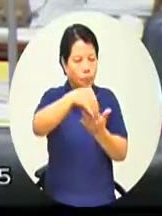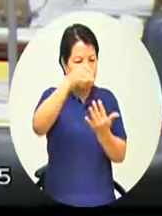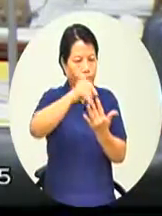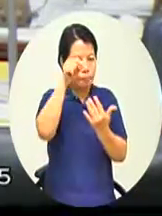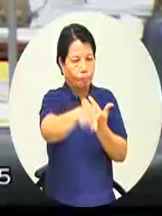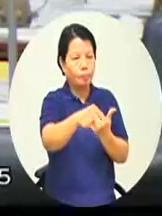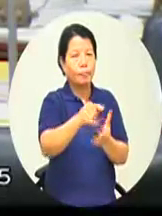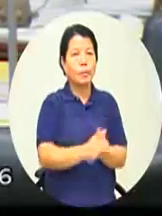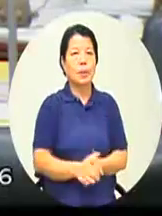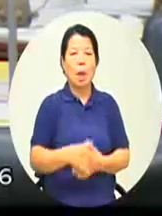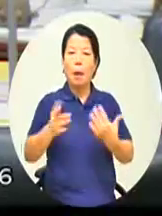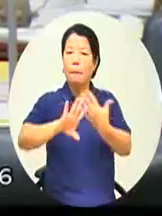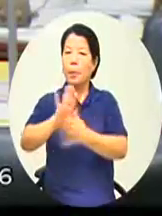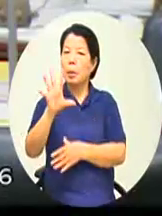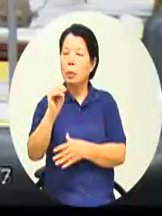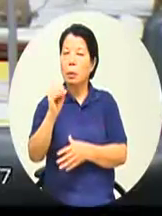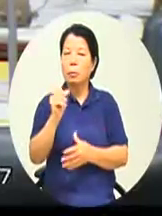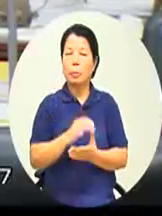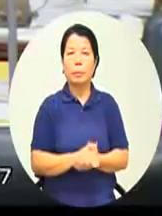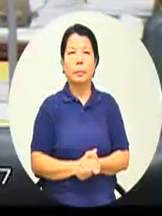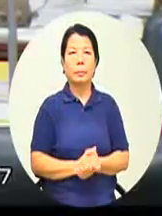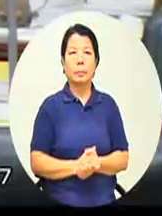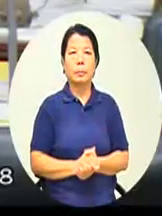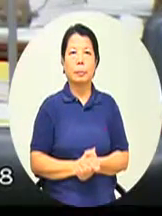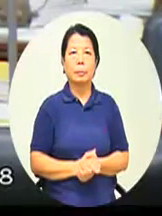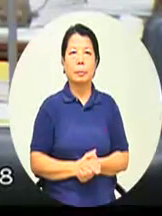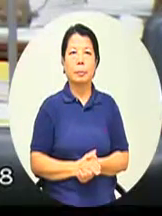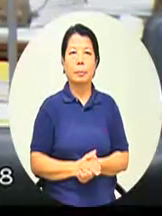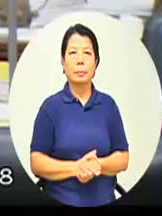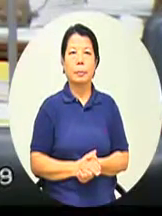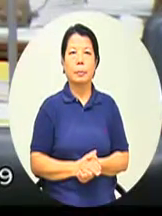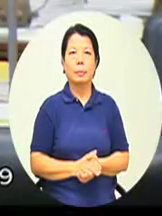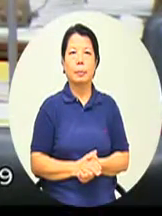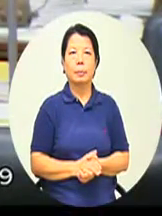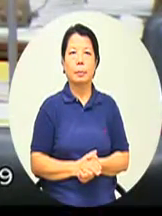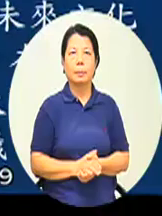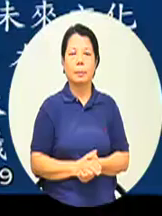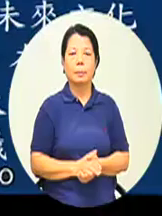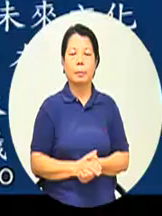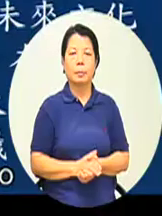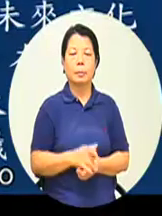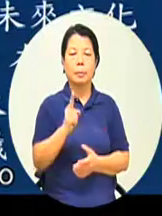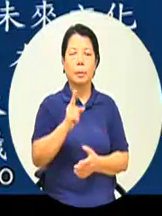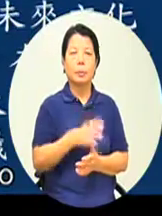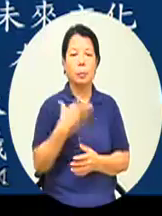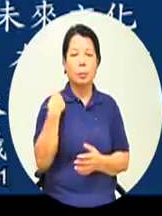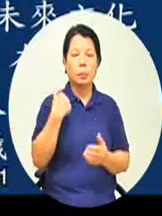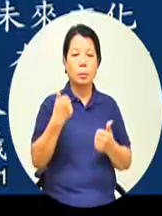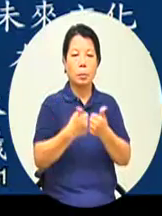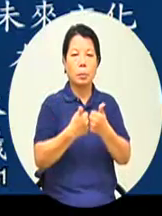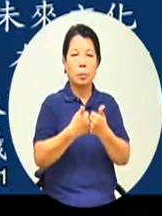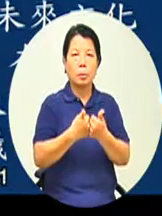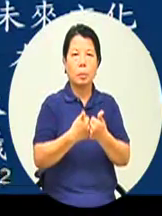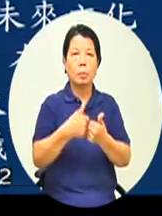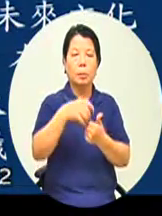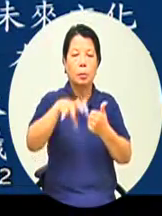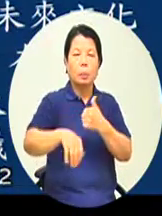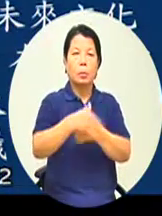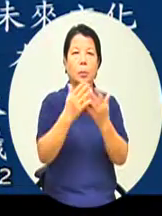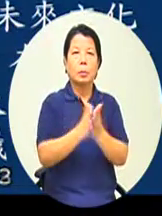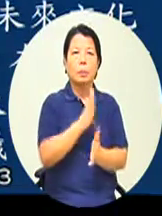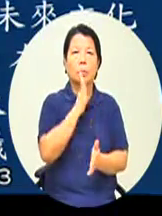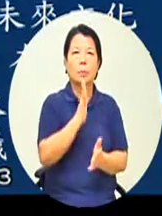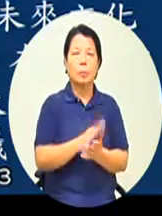是不是还有其他的可能性的存在？那这是旧市议会，那这是比较早先的图。其实旧市议